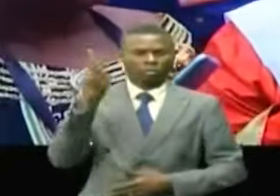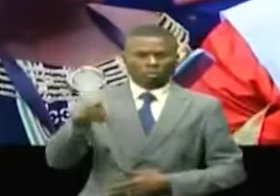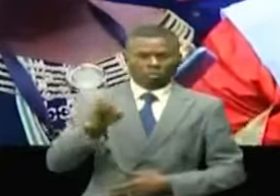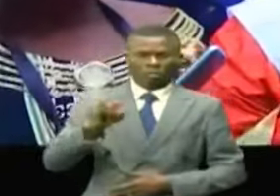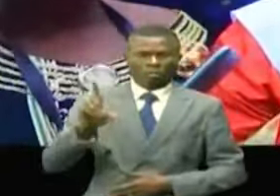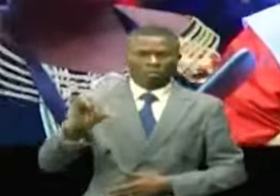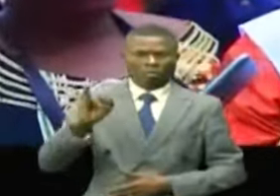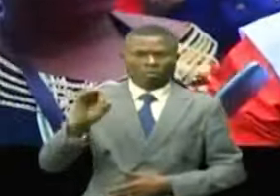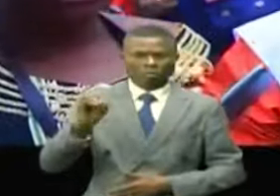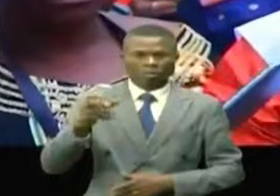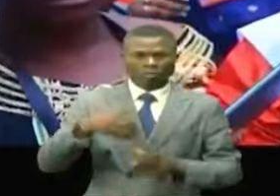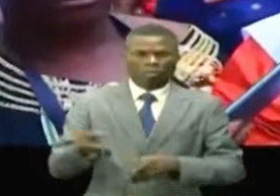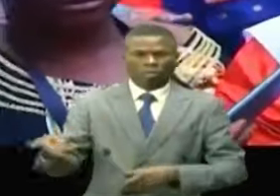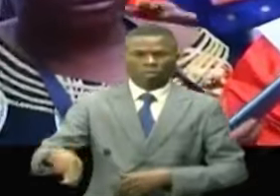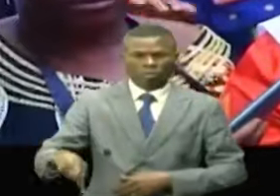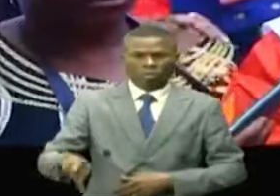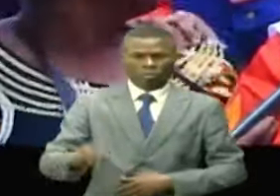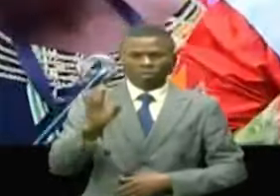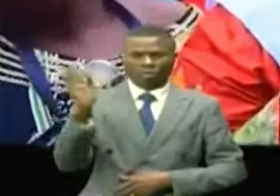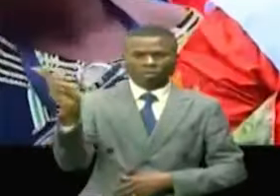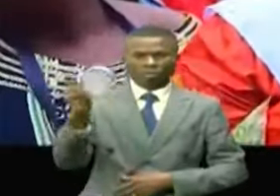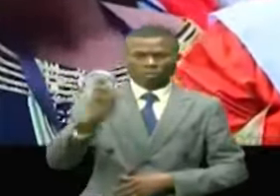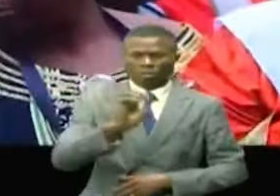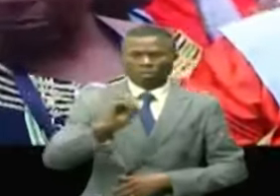dans la province du casassaï